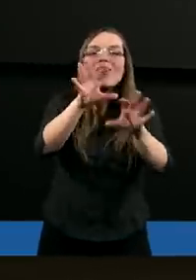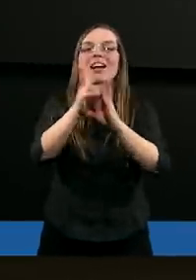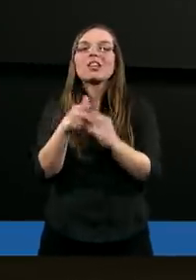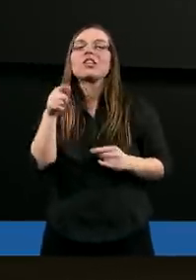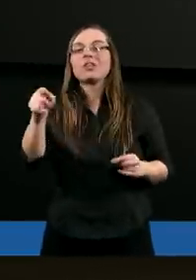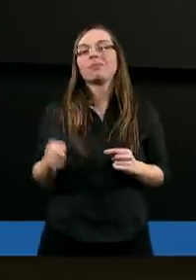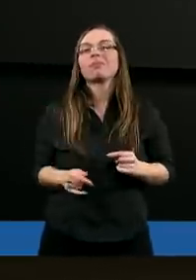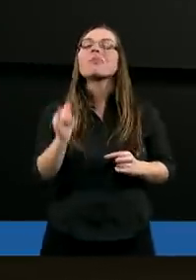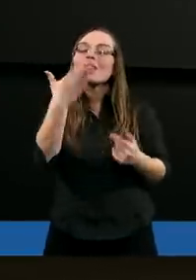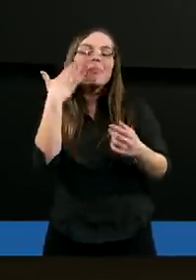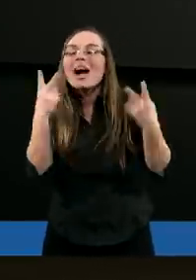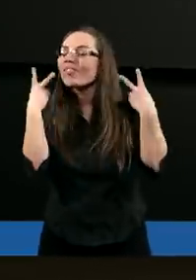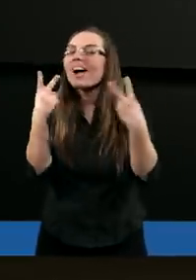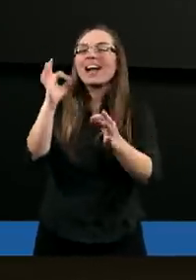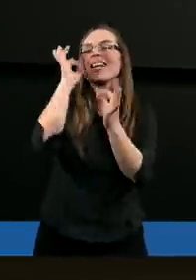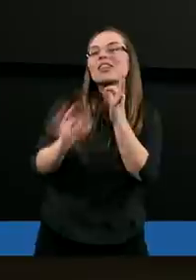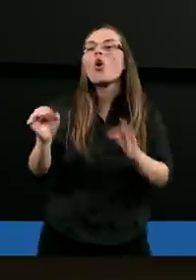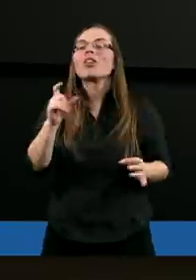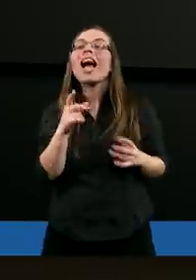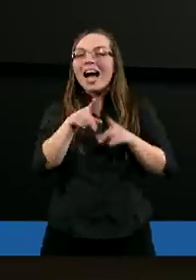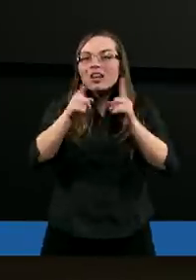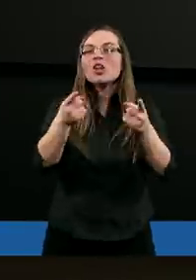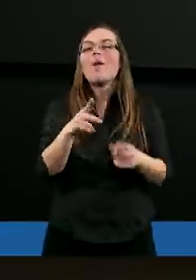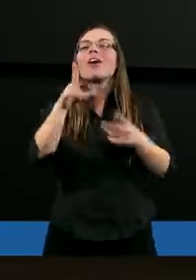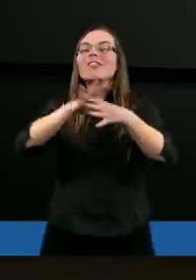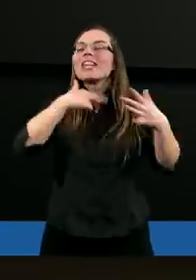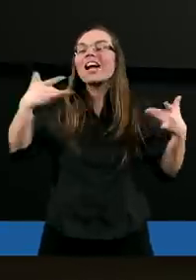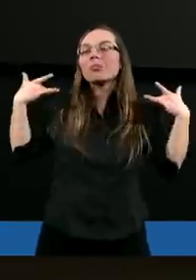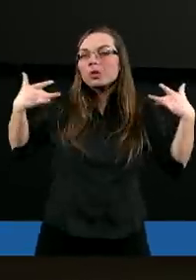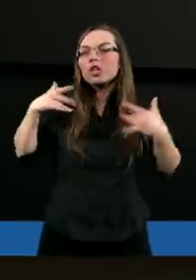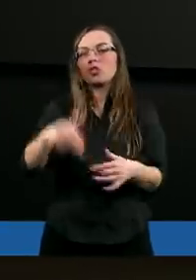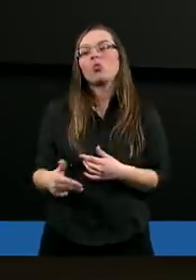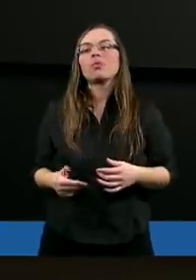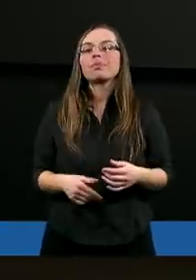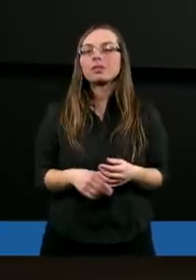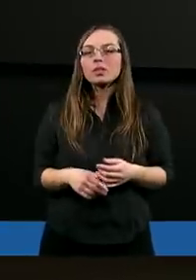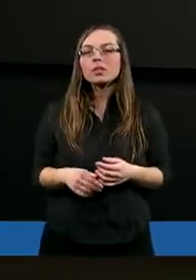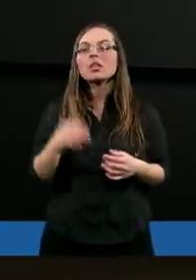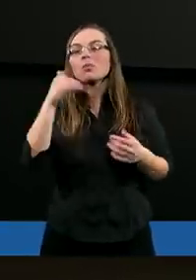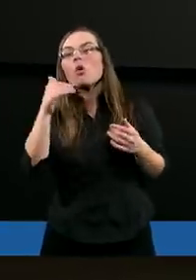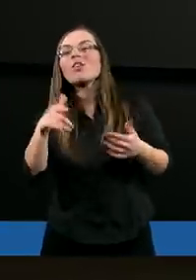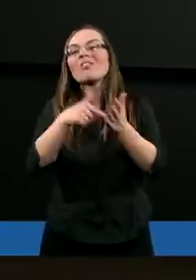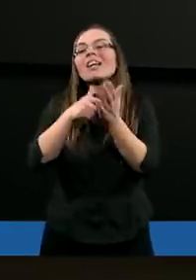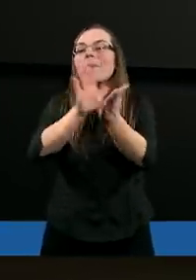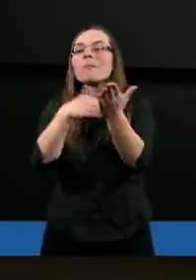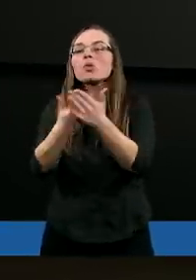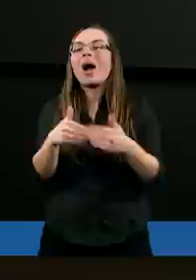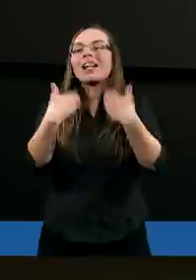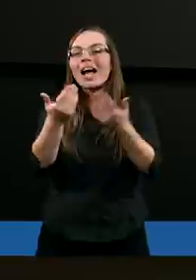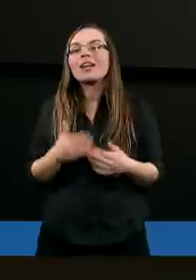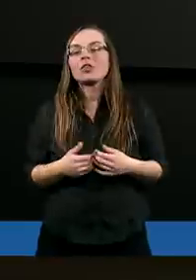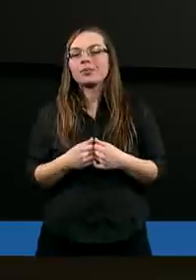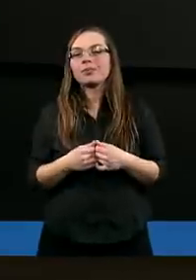istotne. To jest bardzo istotna rola Ducha Świętego, który często w zasadzie jest lekceważony. Tak, właśnie. Tak, może ktoś inny, jakiś inny przykład